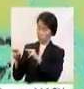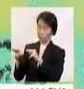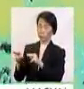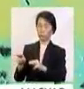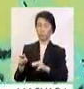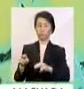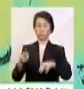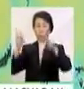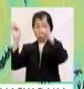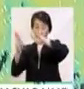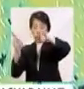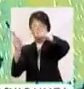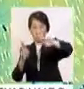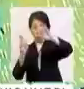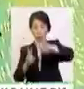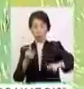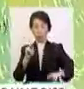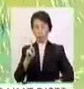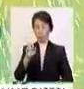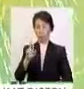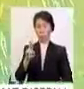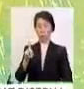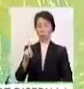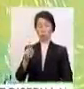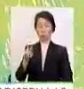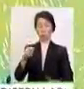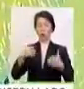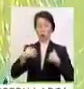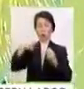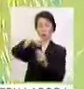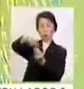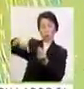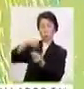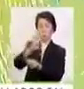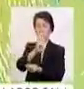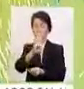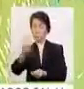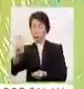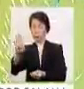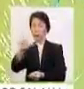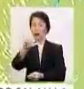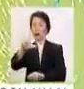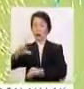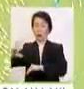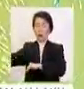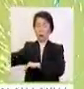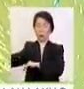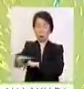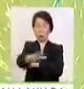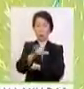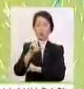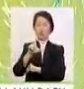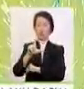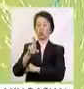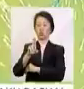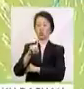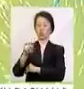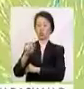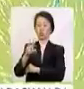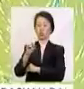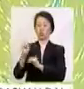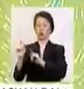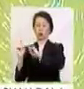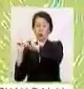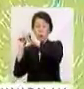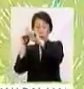kehadiran taufan Yutu yang ketika ini berada di sekitar barat laut Luzon, Filipina, kini dicerap sedang bergerak ke arah